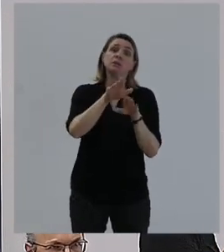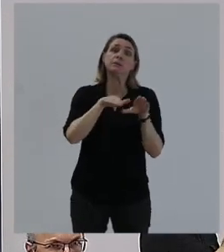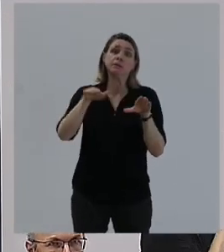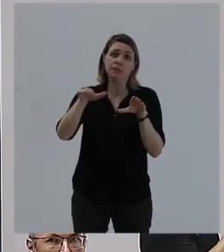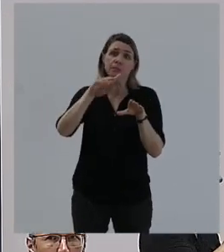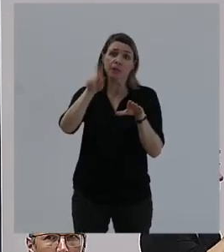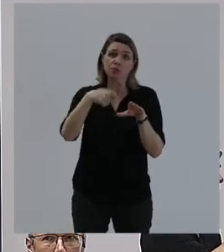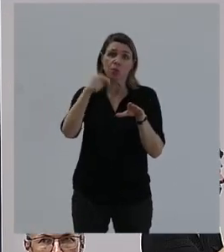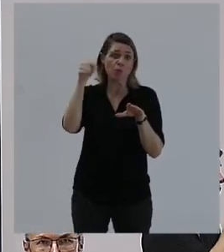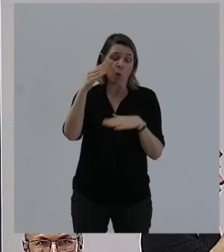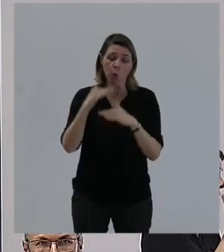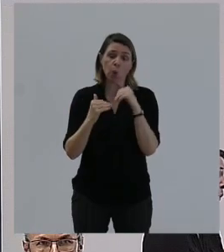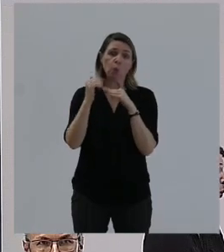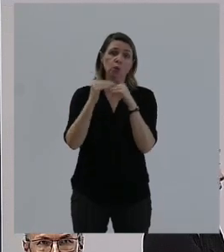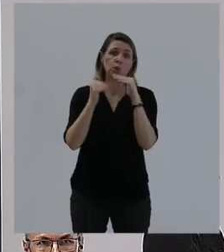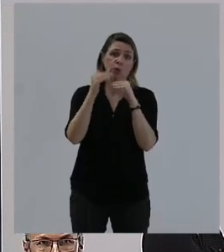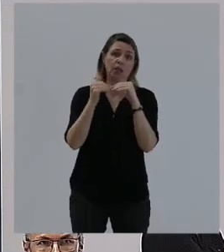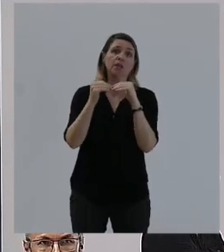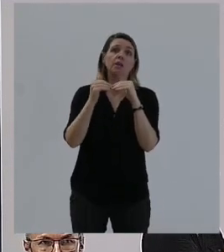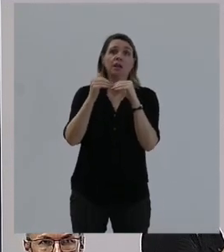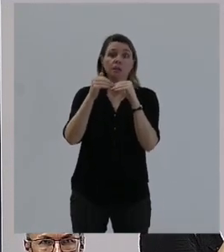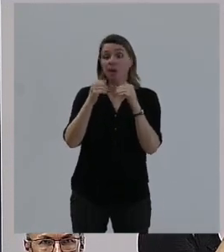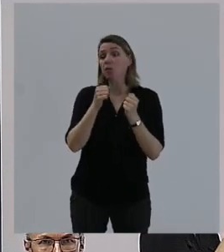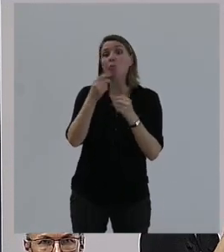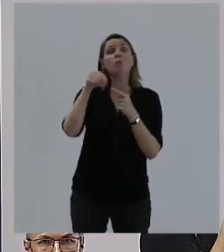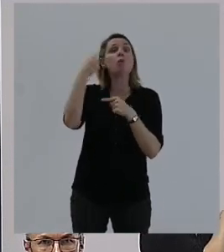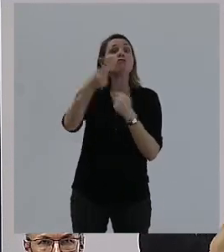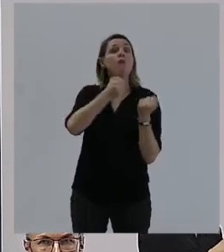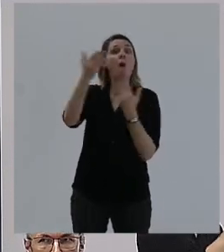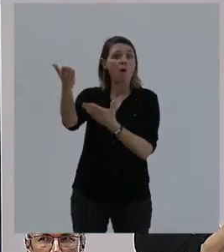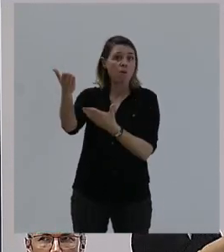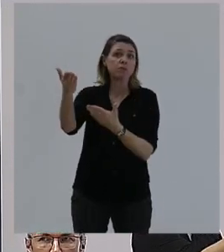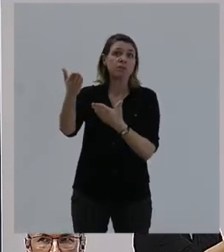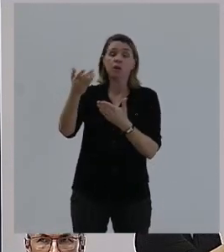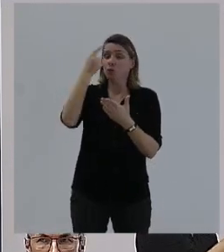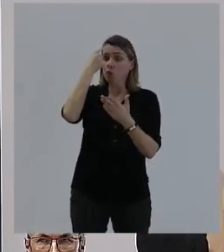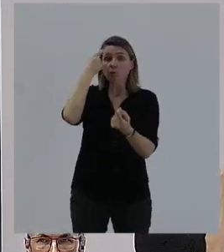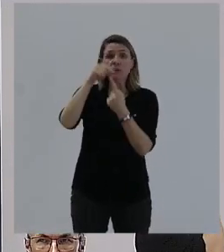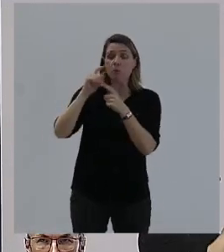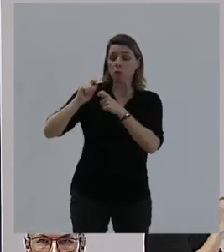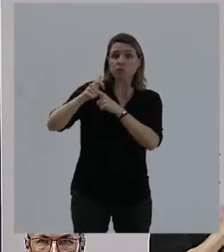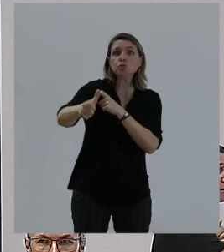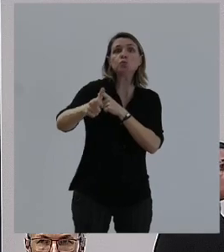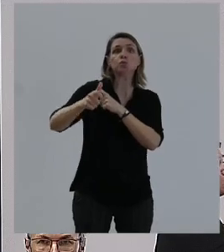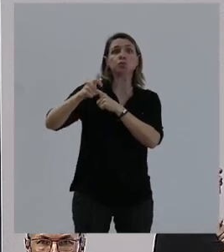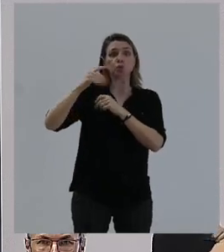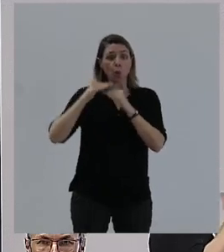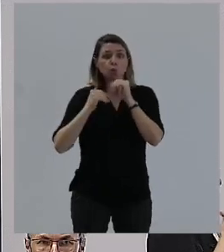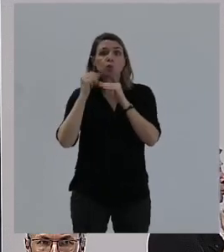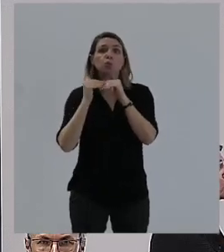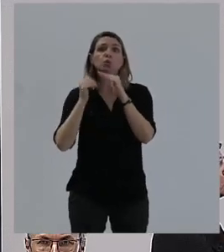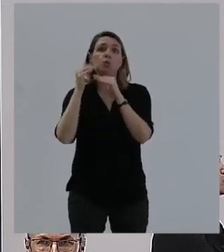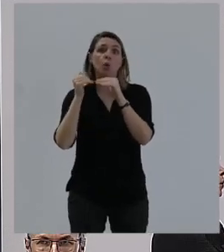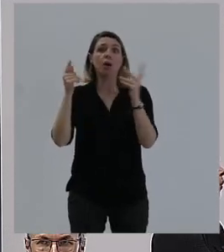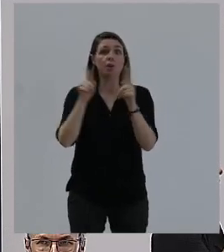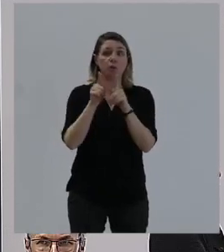c'est quelque chose qu'il faut construire et mettre en place à la prochaine offre, donc tout au long du processus de construction, et bien évidemment